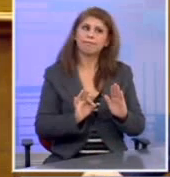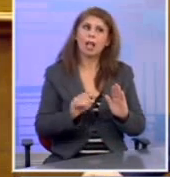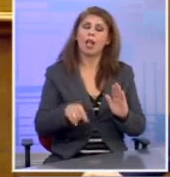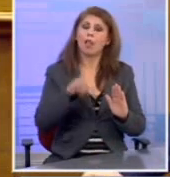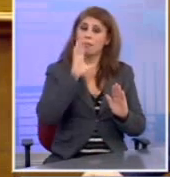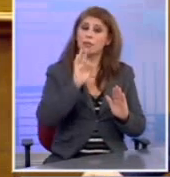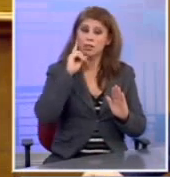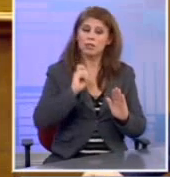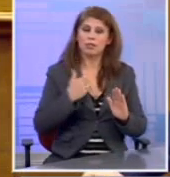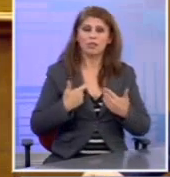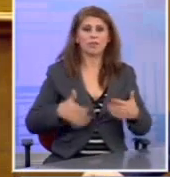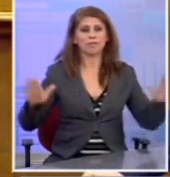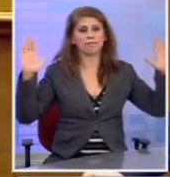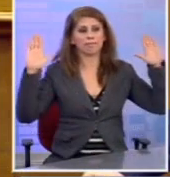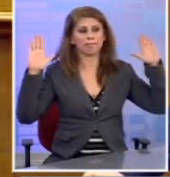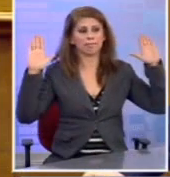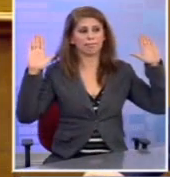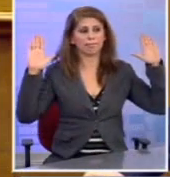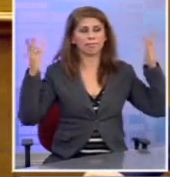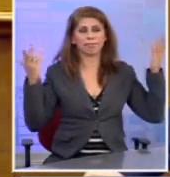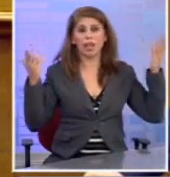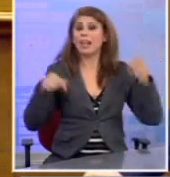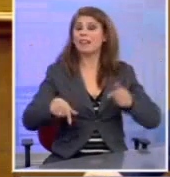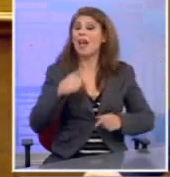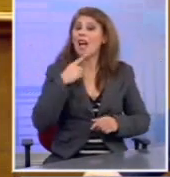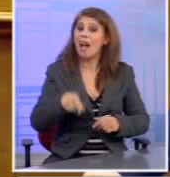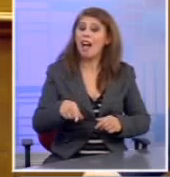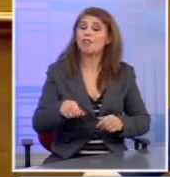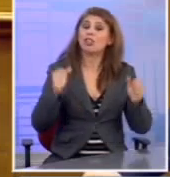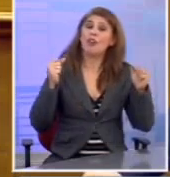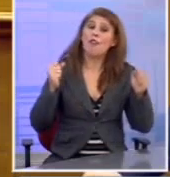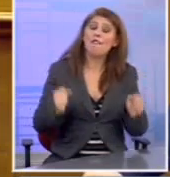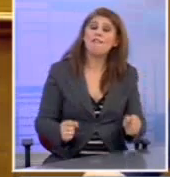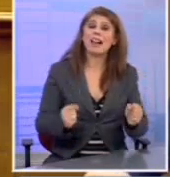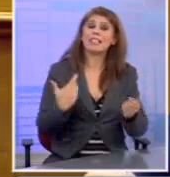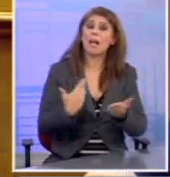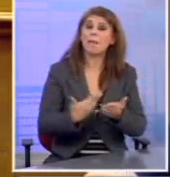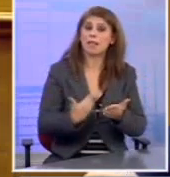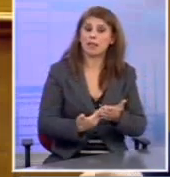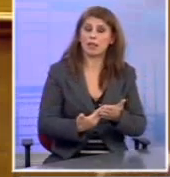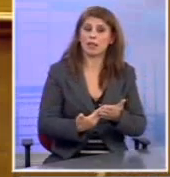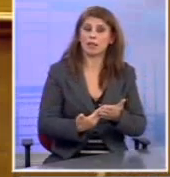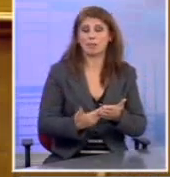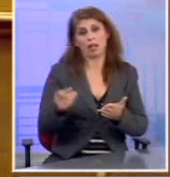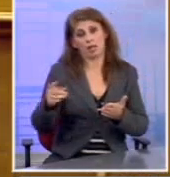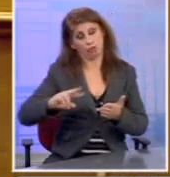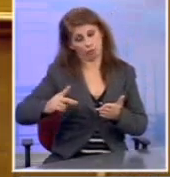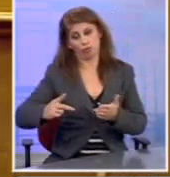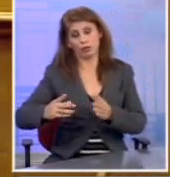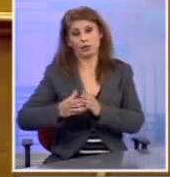εδώ πράγματι ξέρετε σηκώνουμε τα χέρια ψηλά, γιατί αυτό είναι ένα από τα βασικά επιχειρήματα της αξιωματικής